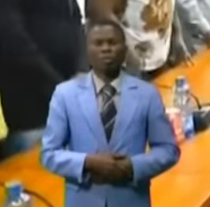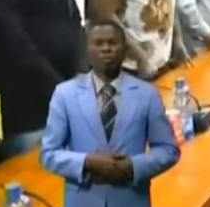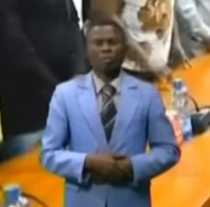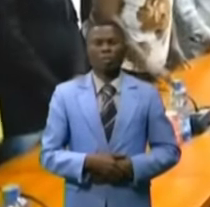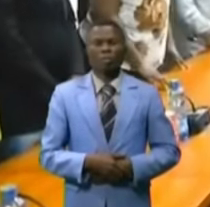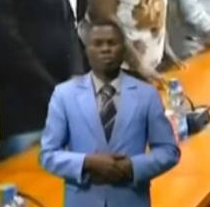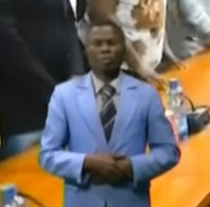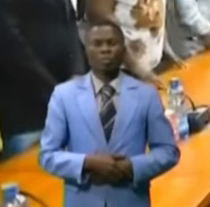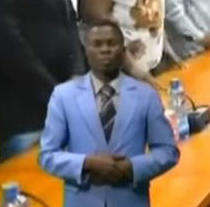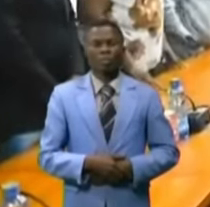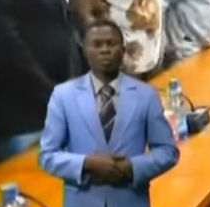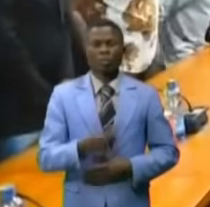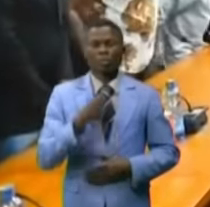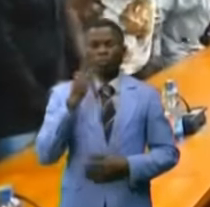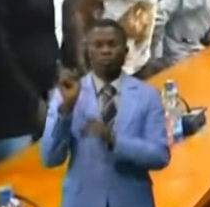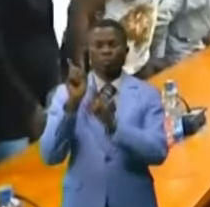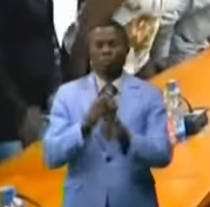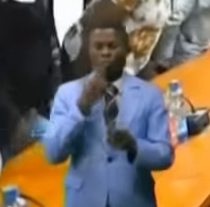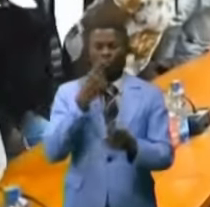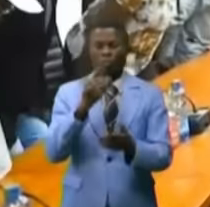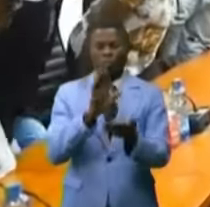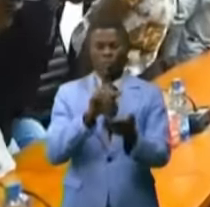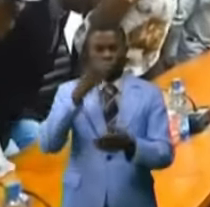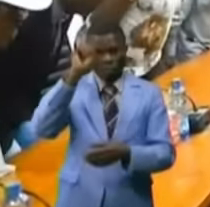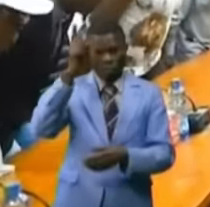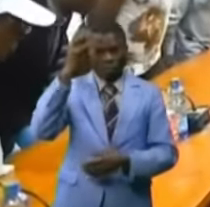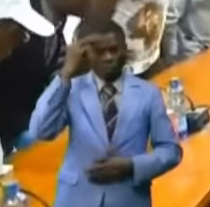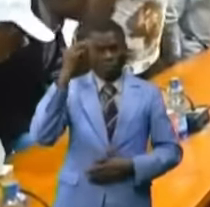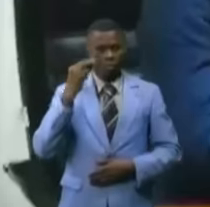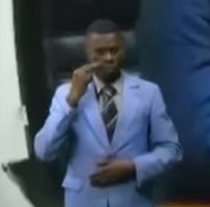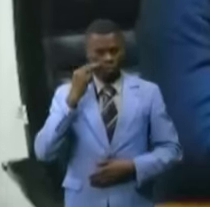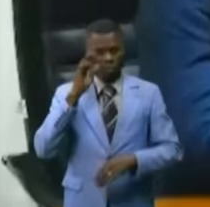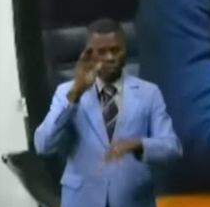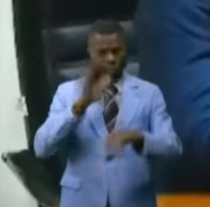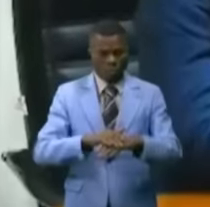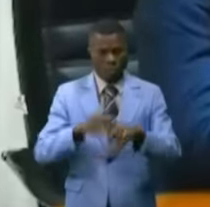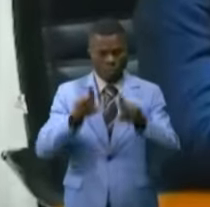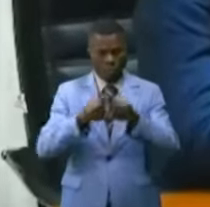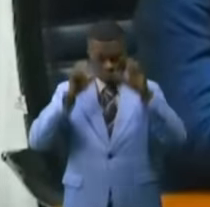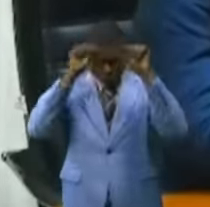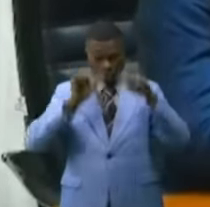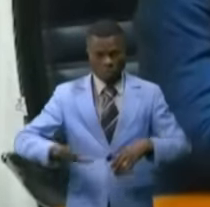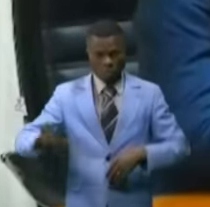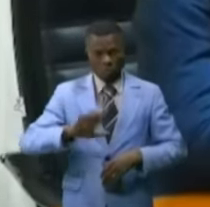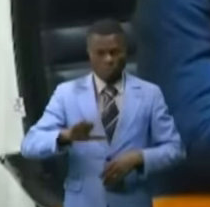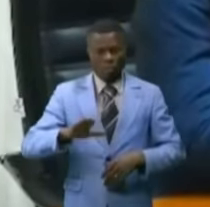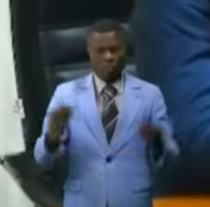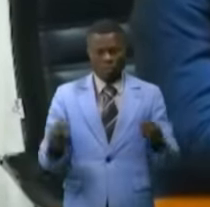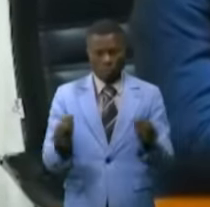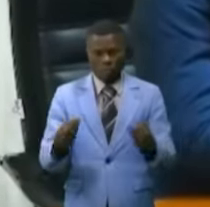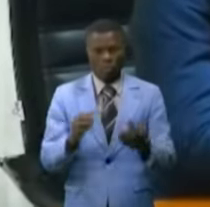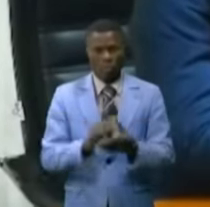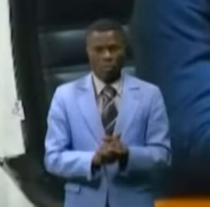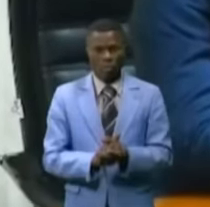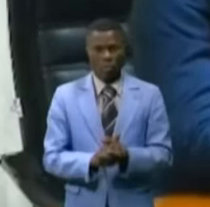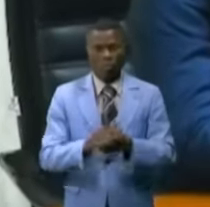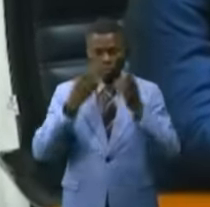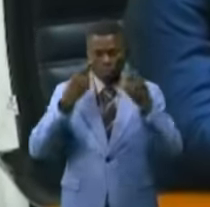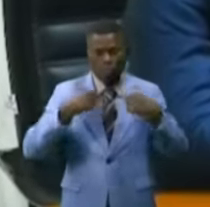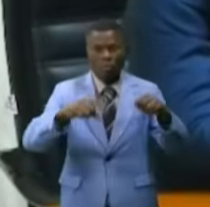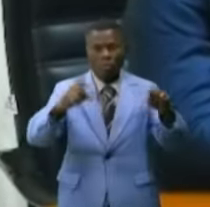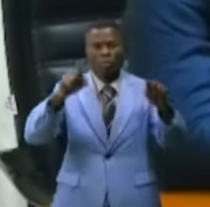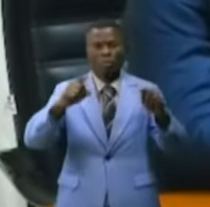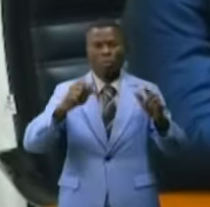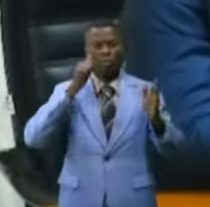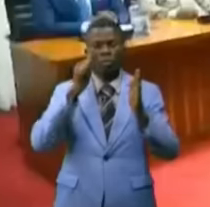Ils sont venus remercier le Premier ministre et par ricochet le président de la République pour respectivement la publication du